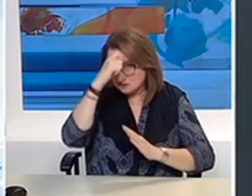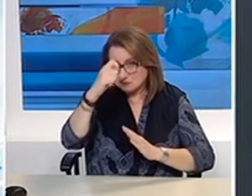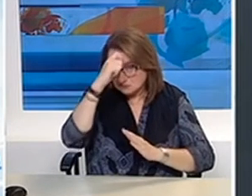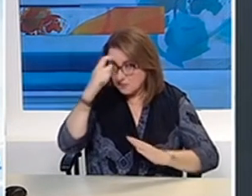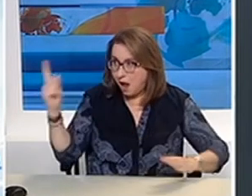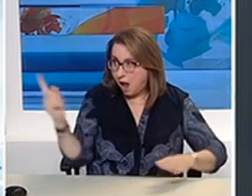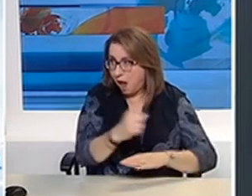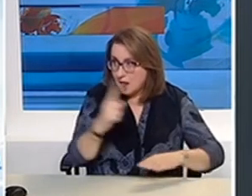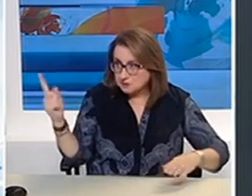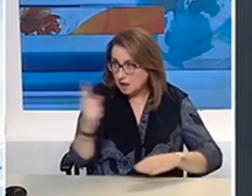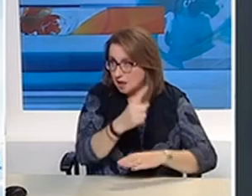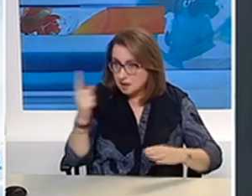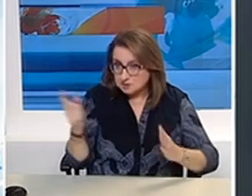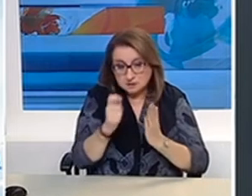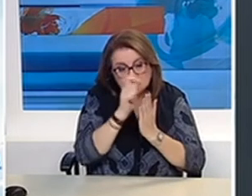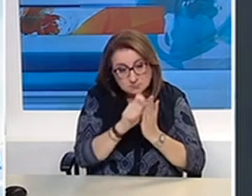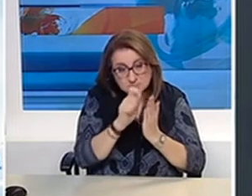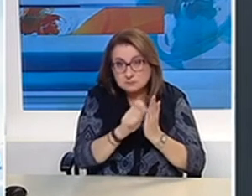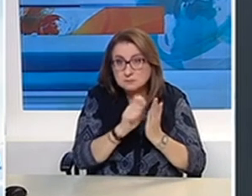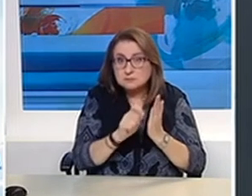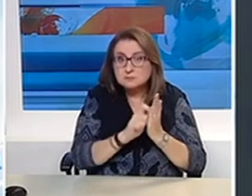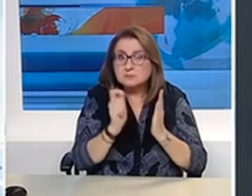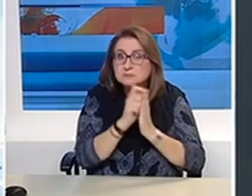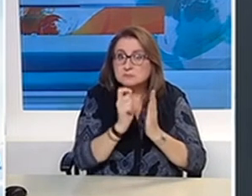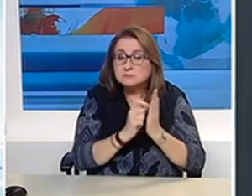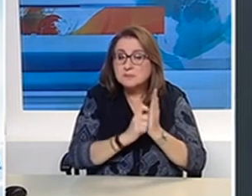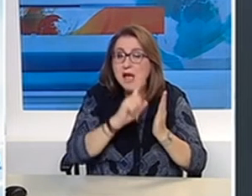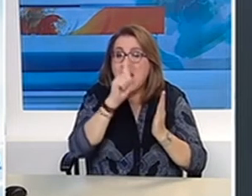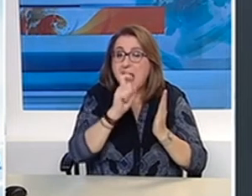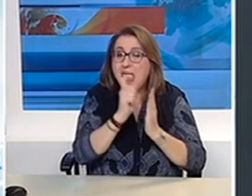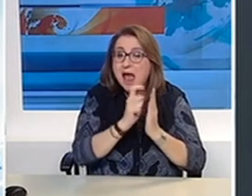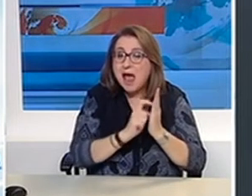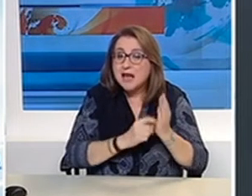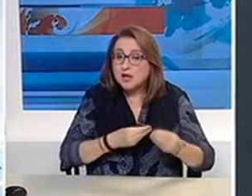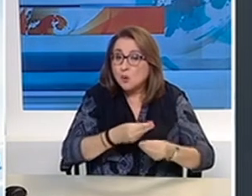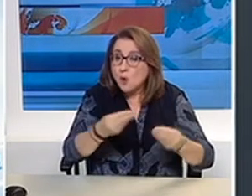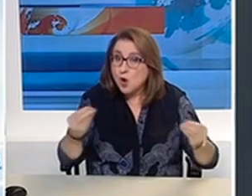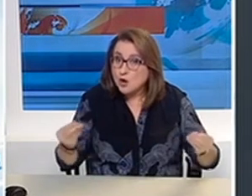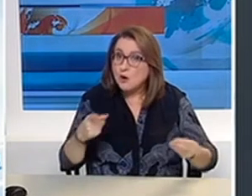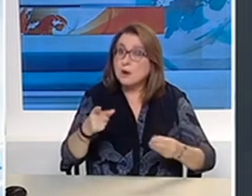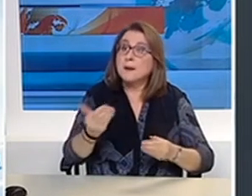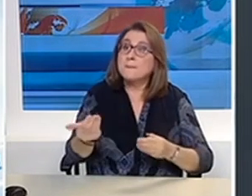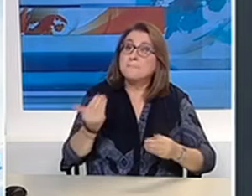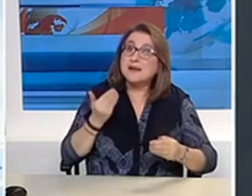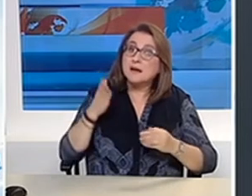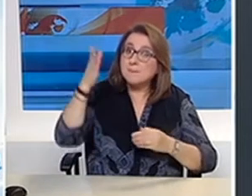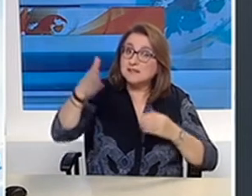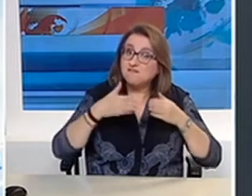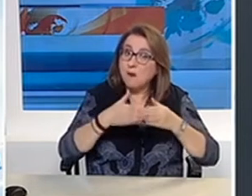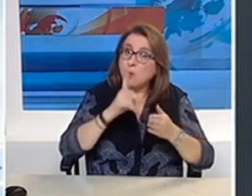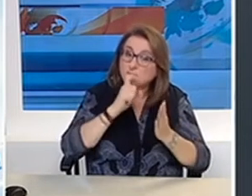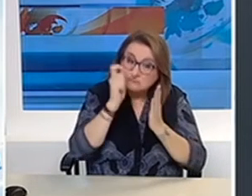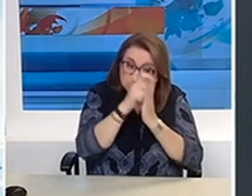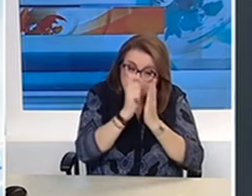τη διατήρησή του με μέρημνα της ακτοπλοϊκής εταιρείας. Το ερωτηματολόγιο θα είναι διαθέσιμο και σε ειδική ιστοσελίδα στο διαδίκτυο.